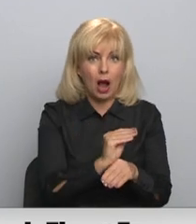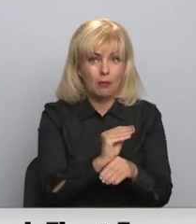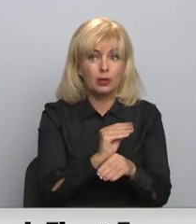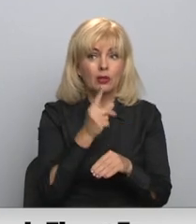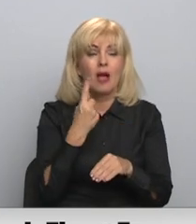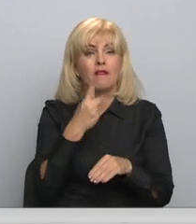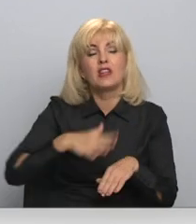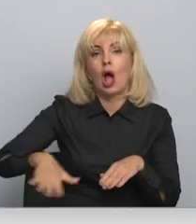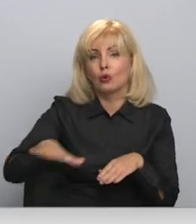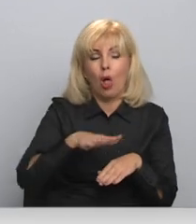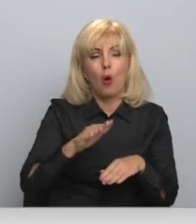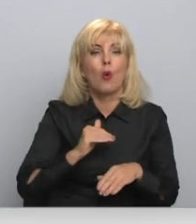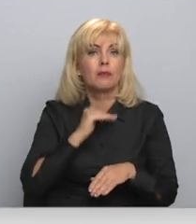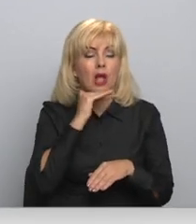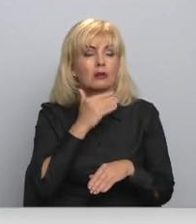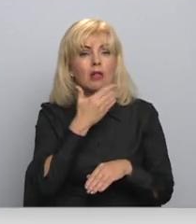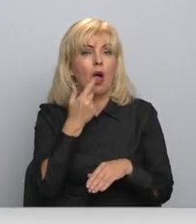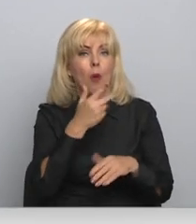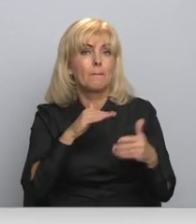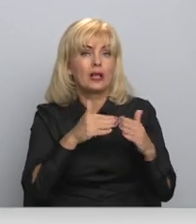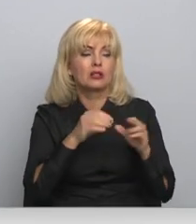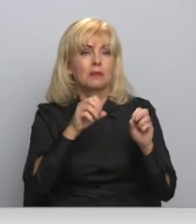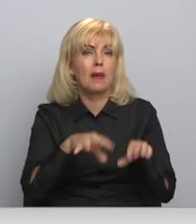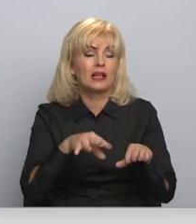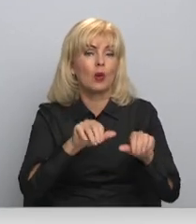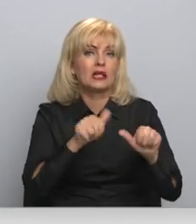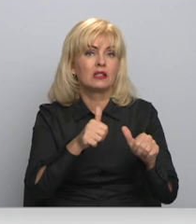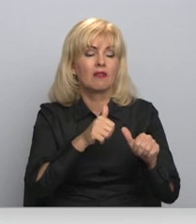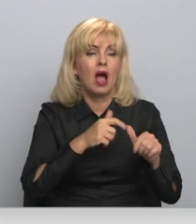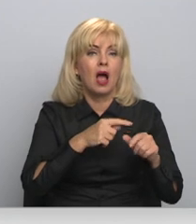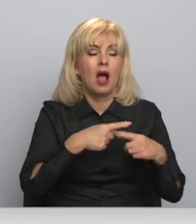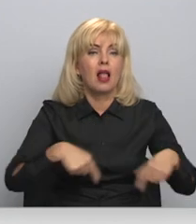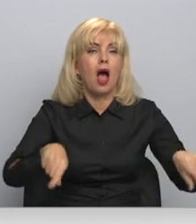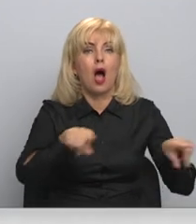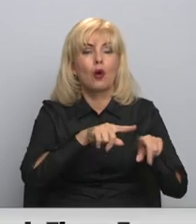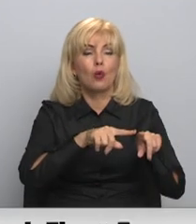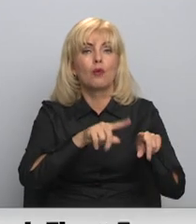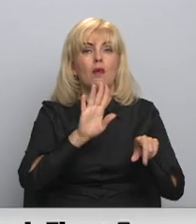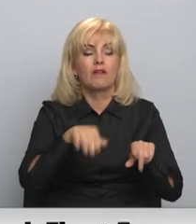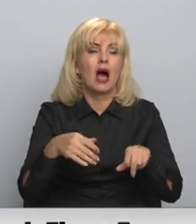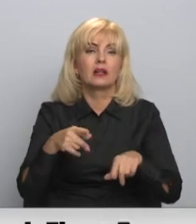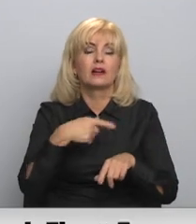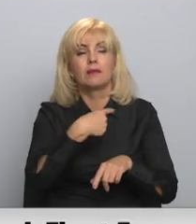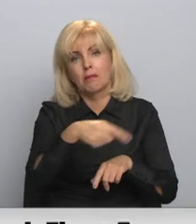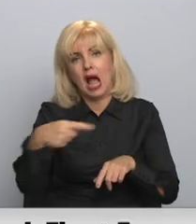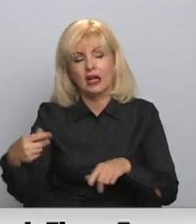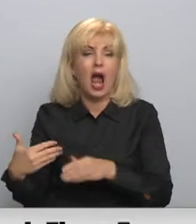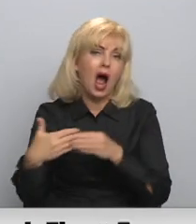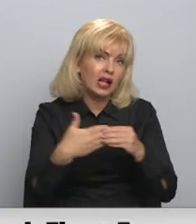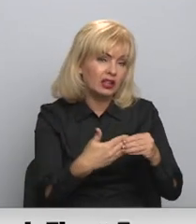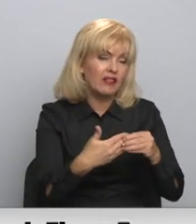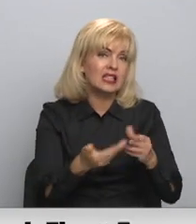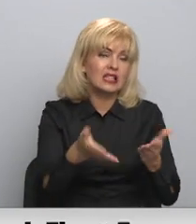laukumu noteikti nepietiks, tas nav tā kā pilsētās, kur izveido laukumu un pāris kilometru attālumā visi var atvest. Mums